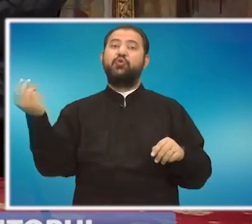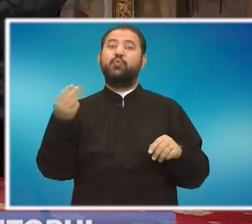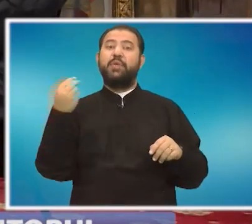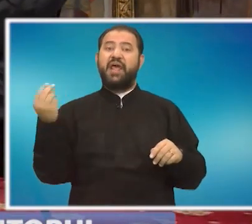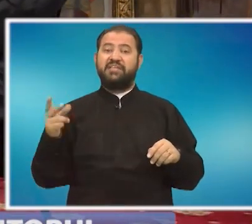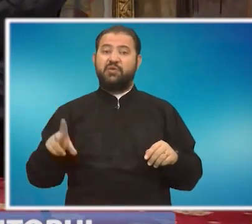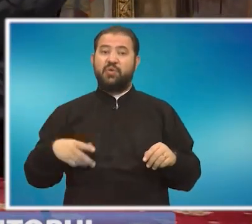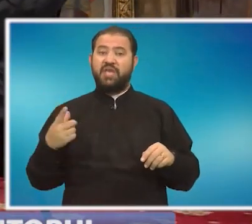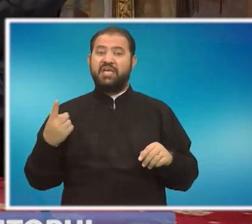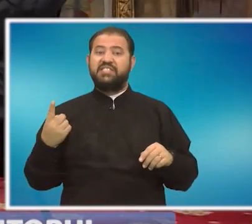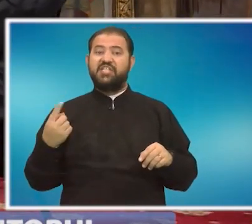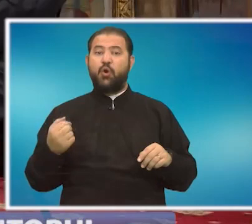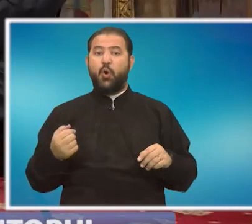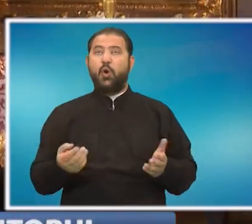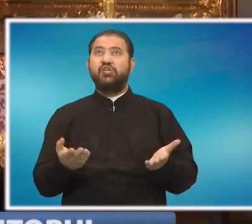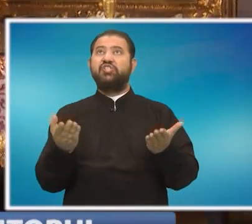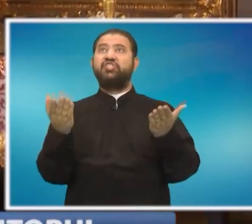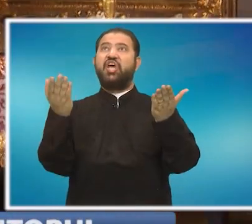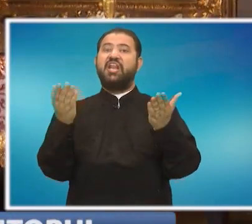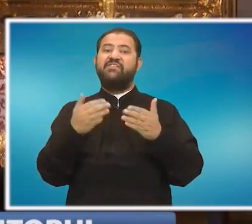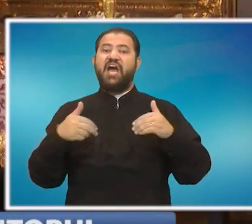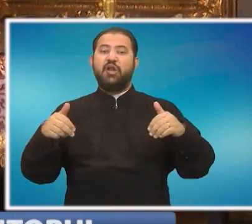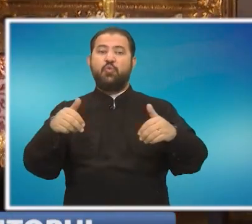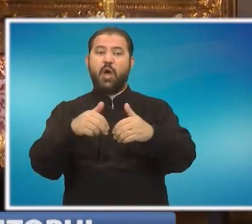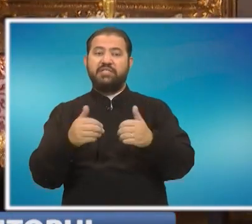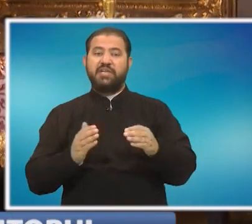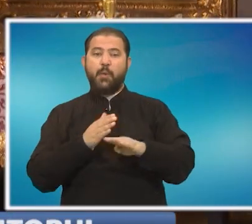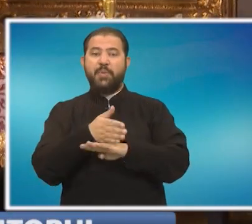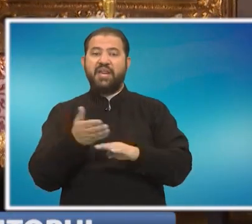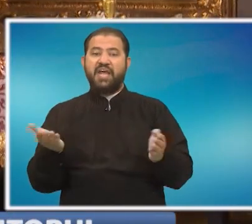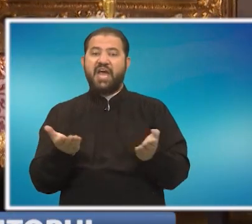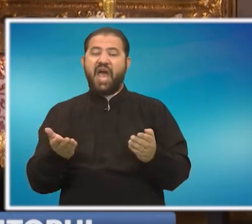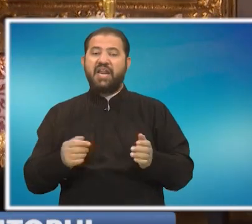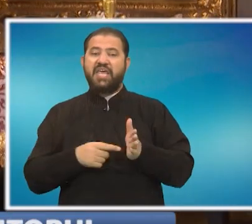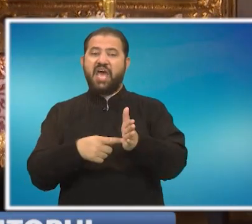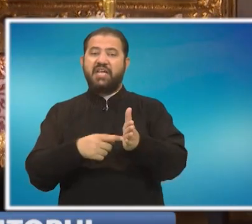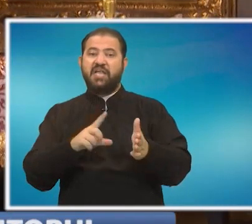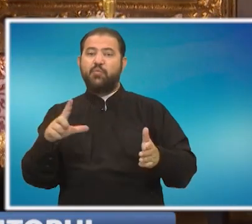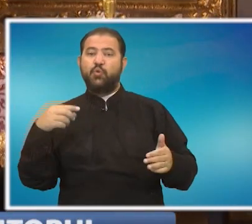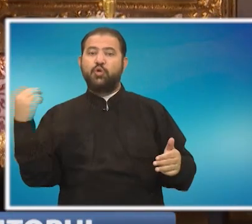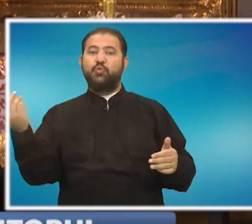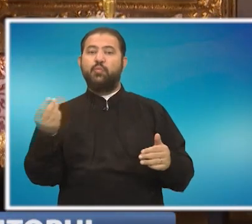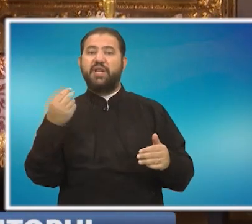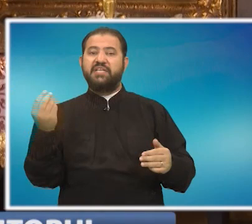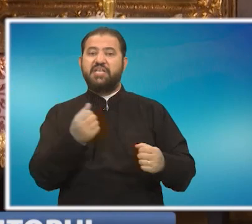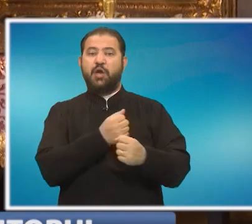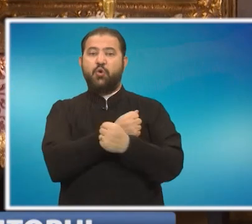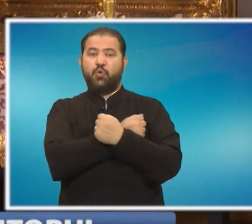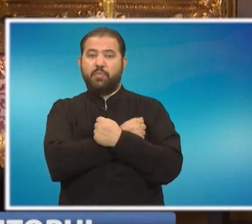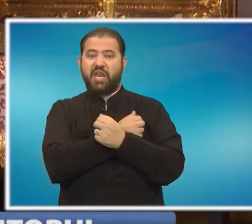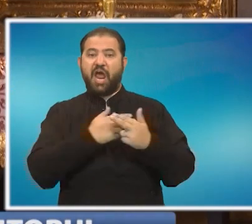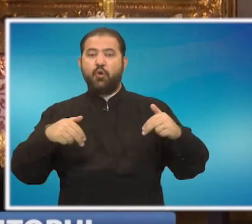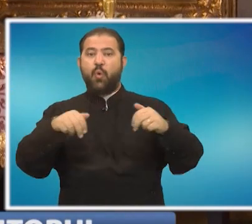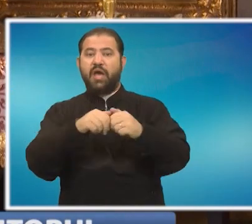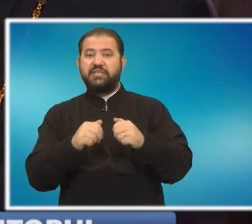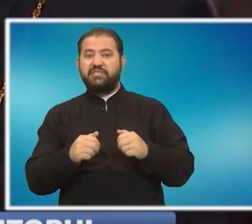este o ardere în profunzime a unei stări sufletești